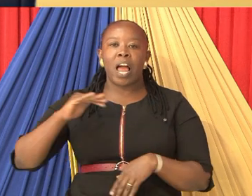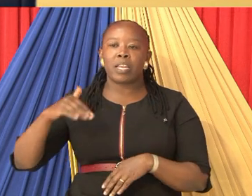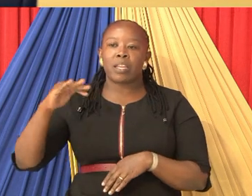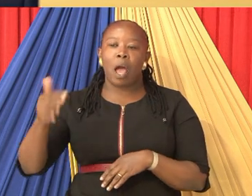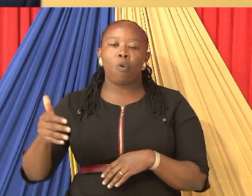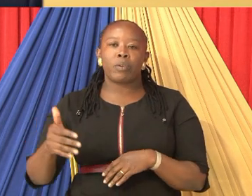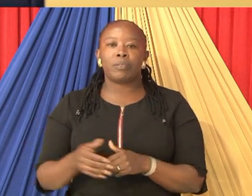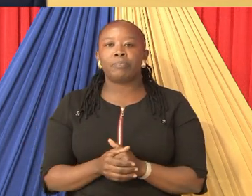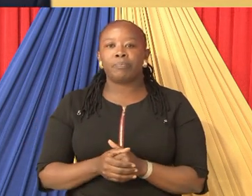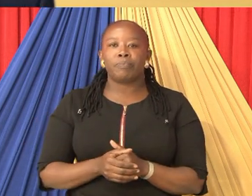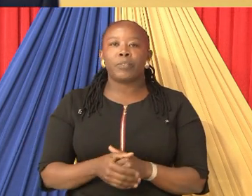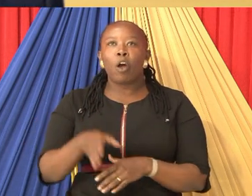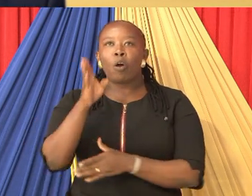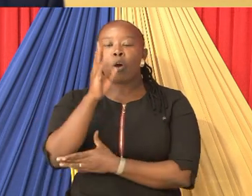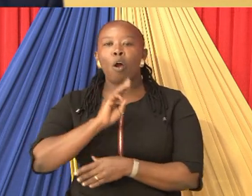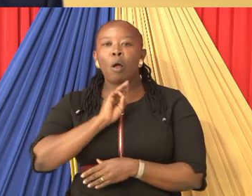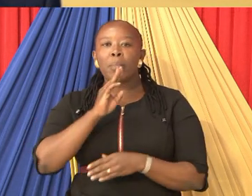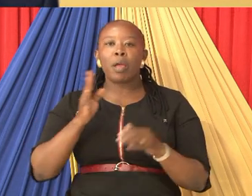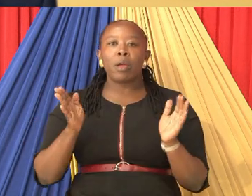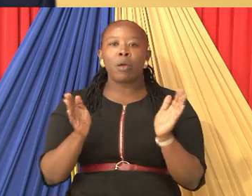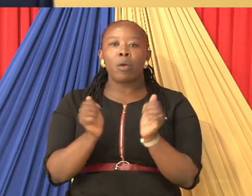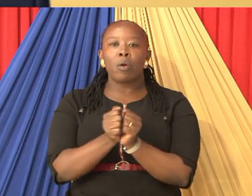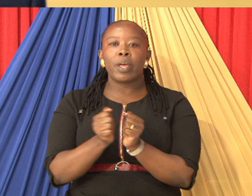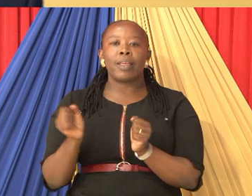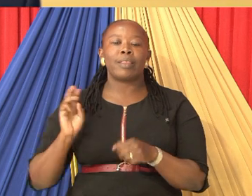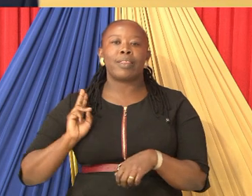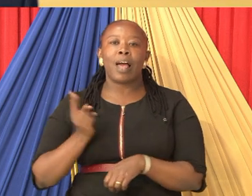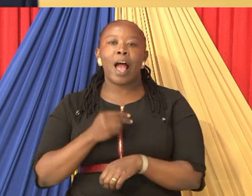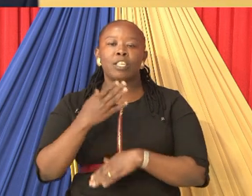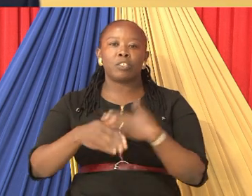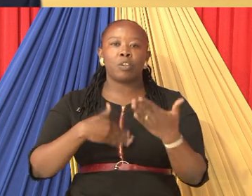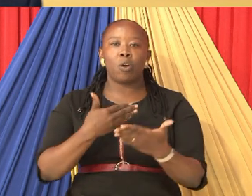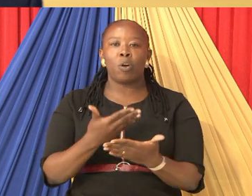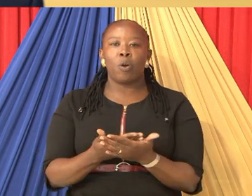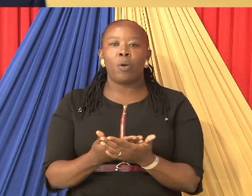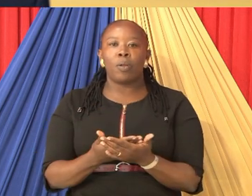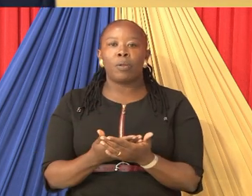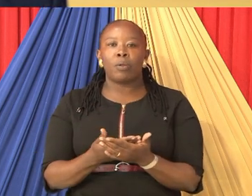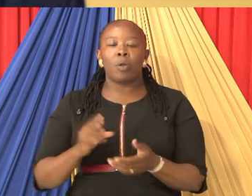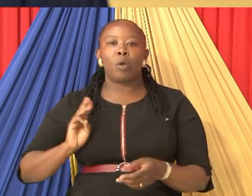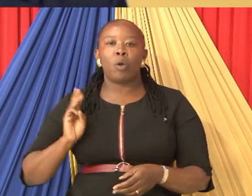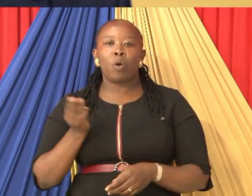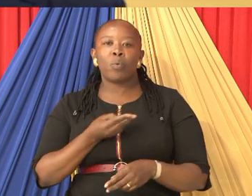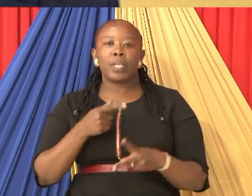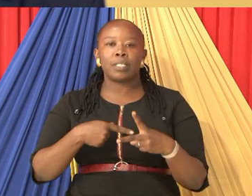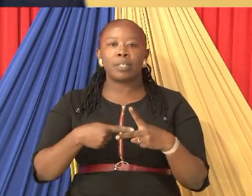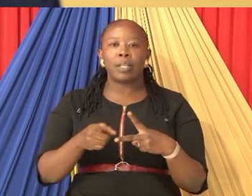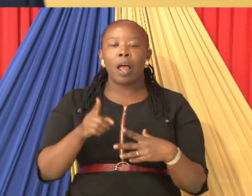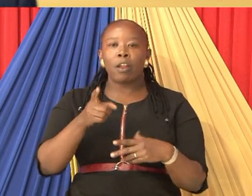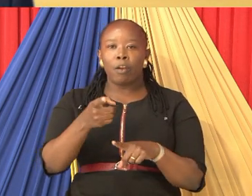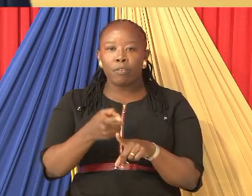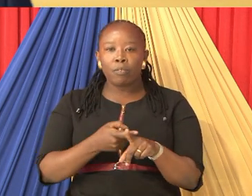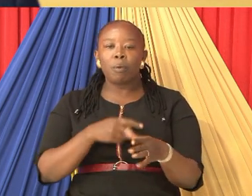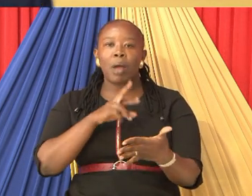Bwana awe nasi tunapoanza ibada hii na tutaanza kwa kusoma maneno yetu ya